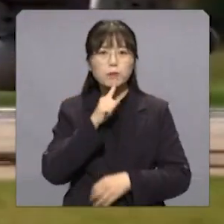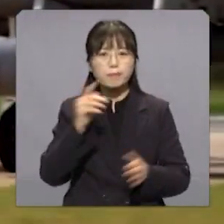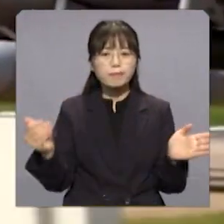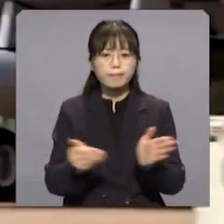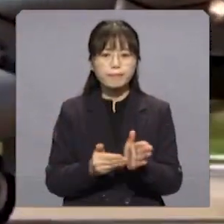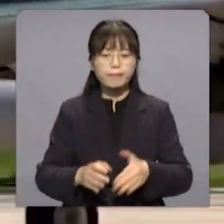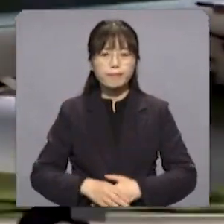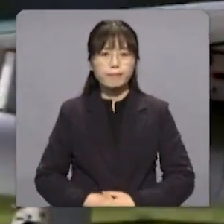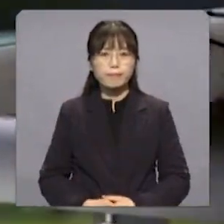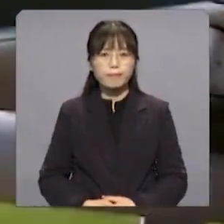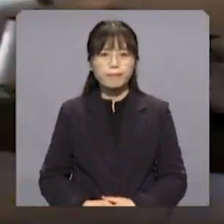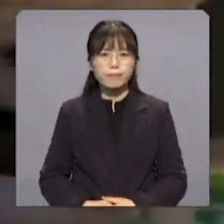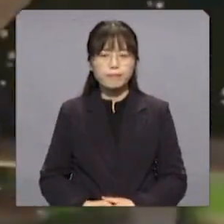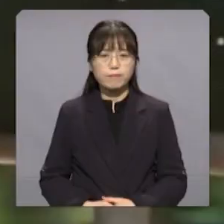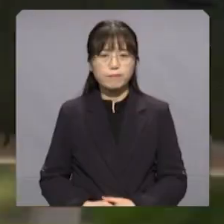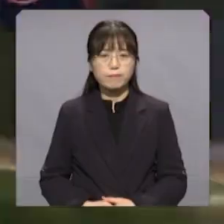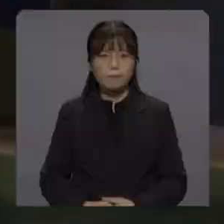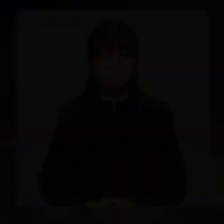덧붙였습니다